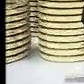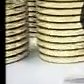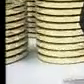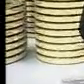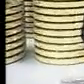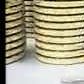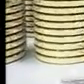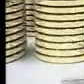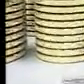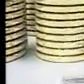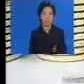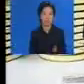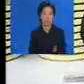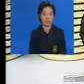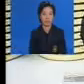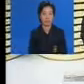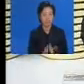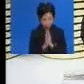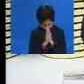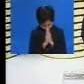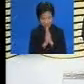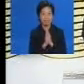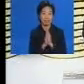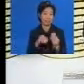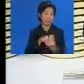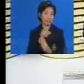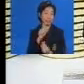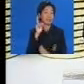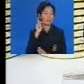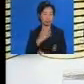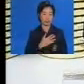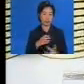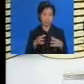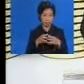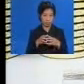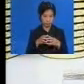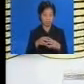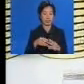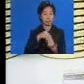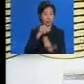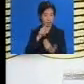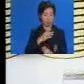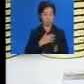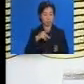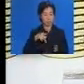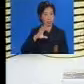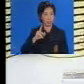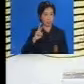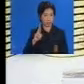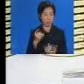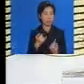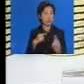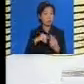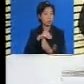ครับสวัสดีครับท่านผู้ชมครับขอต้อนรับเข้าสู่มุมเศรษฐกิจนะครับอยู่กับผมพัชระและทีมงานอเศรษฐกิจเหมือนเคยนะครับวันนี้นะฮะในเรื่องของ